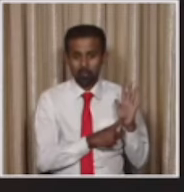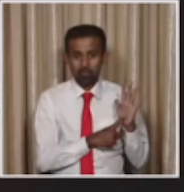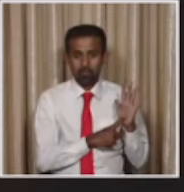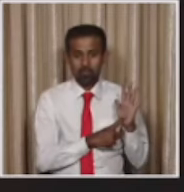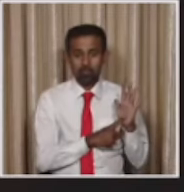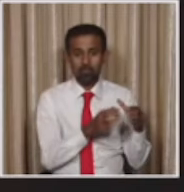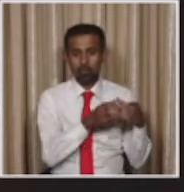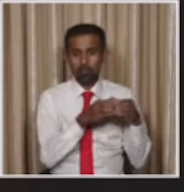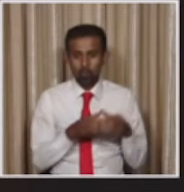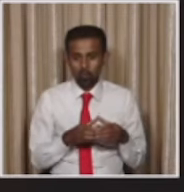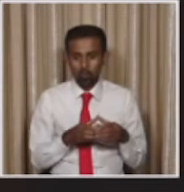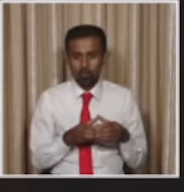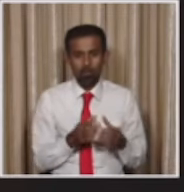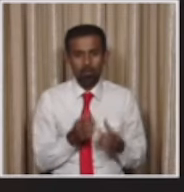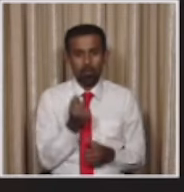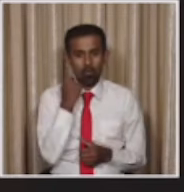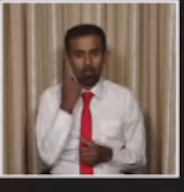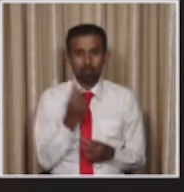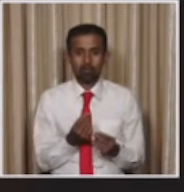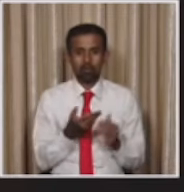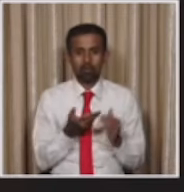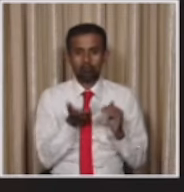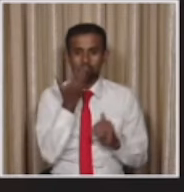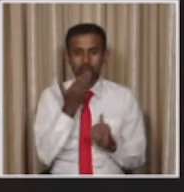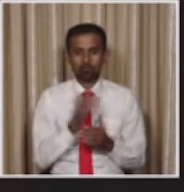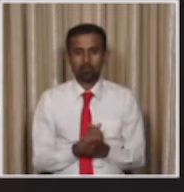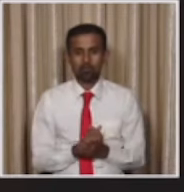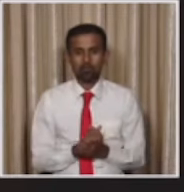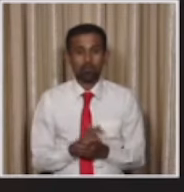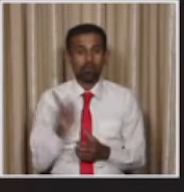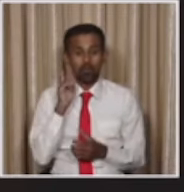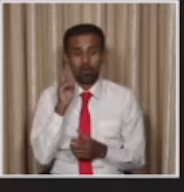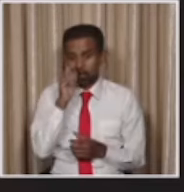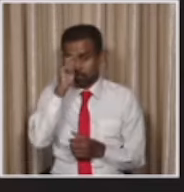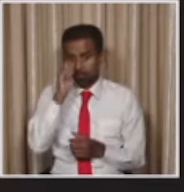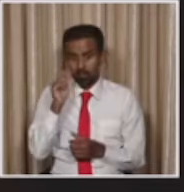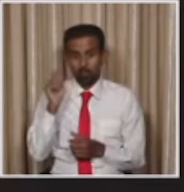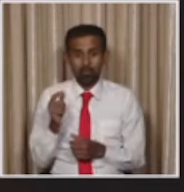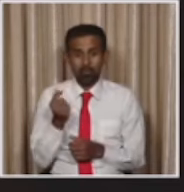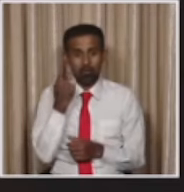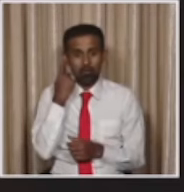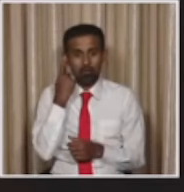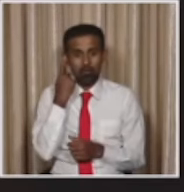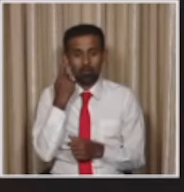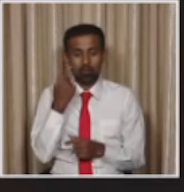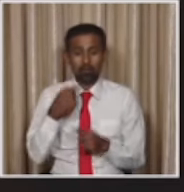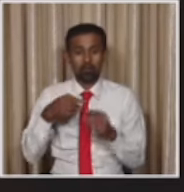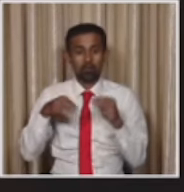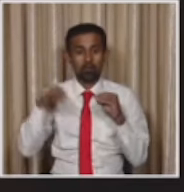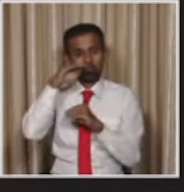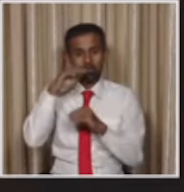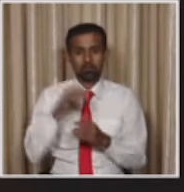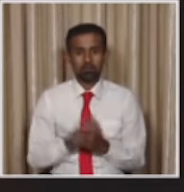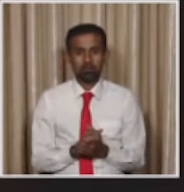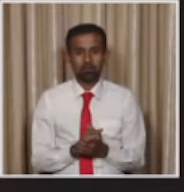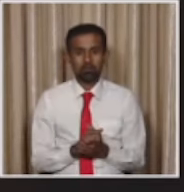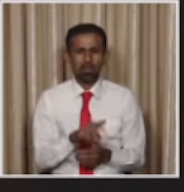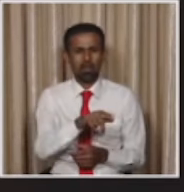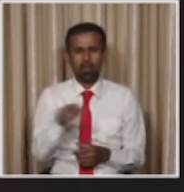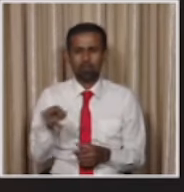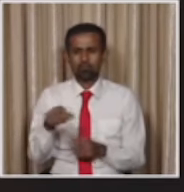මහත්තයාගේ කඳවුරේ එතුමාගේ මතය ඉක්මම වෙයිද, රනිල් වික්‍රමසිංහ මහත්තයාගේ මතය ඉක්මම වෙයිද, කවුරු